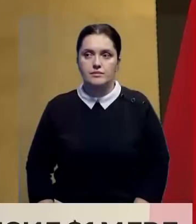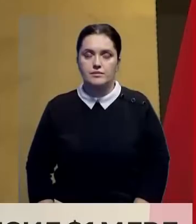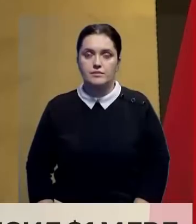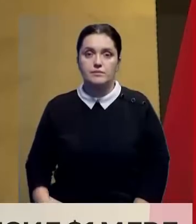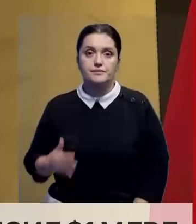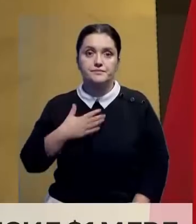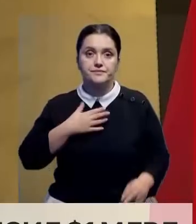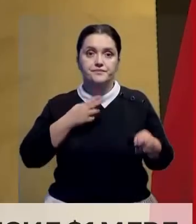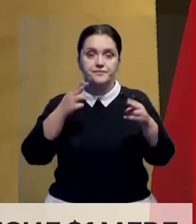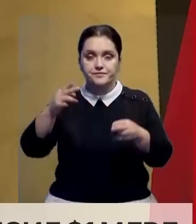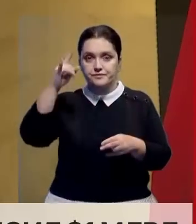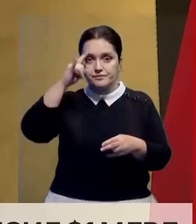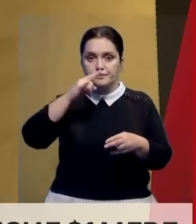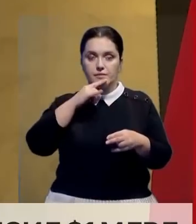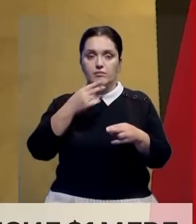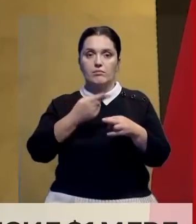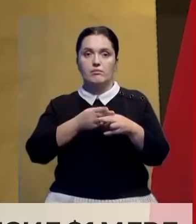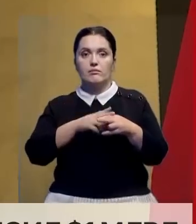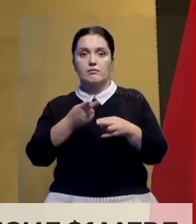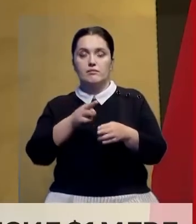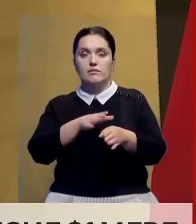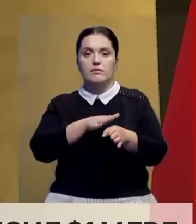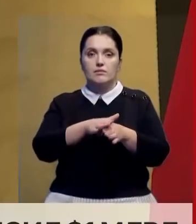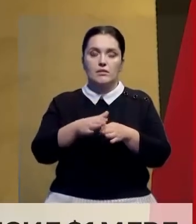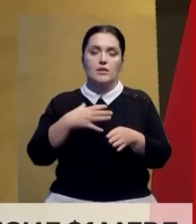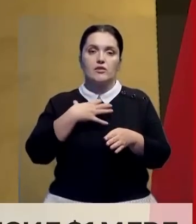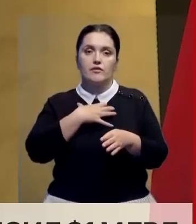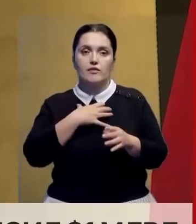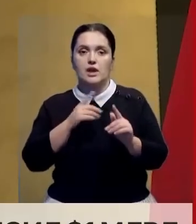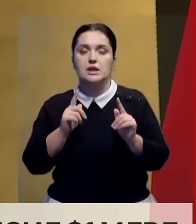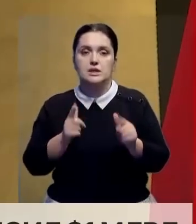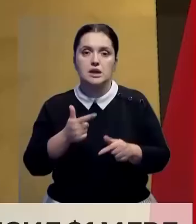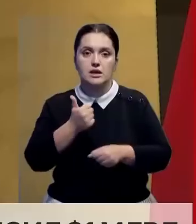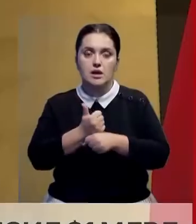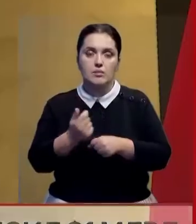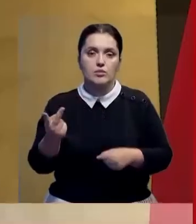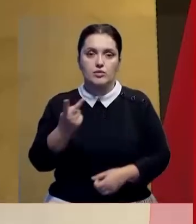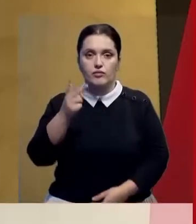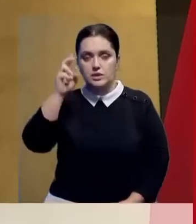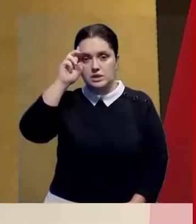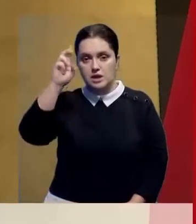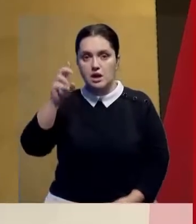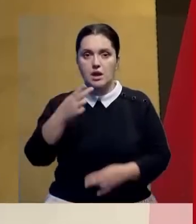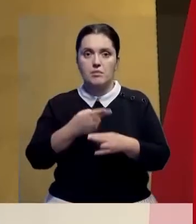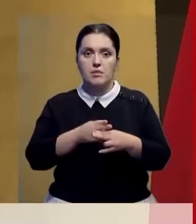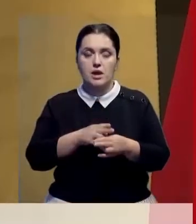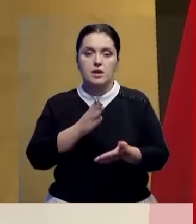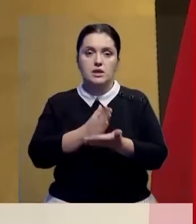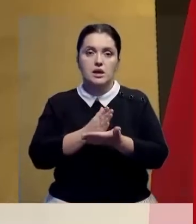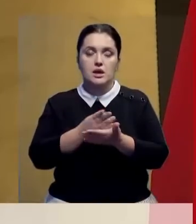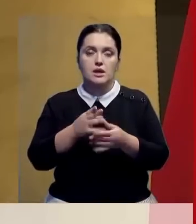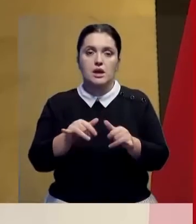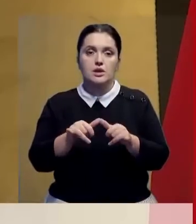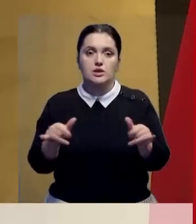Наш визит в Казахстан – это конкретный шаг для реализации важных соглашений между главами двух стран. Большой потенциал существует для